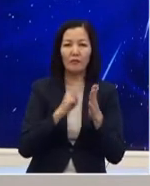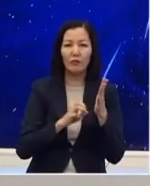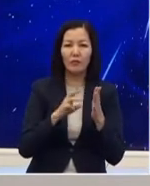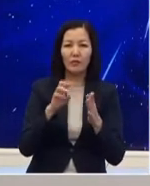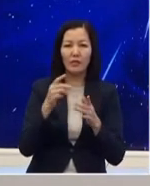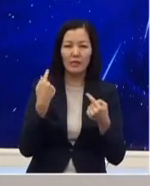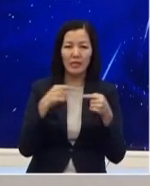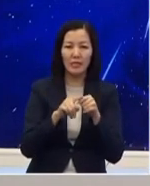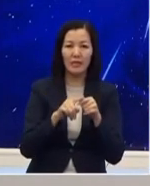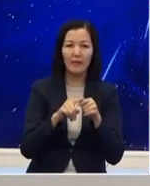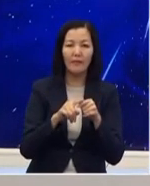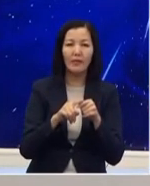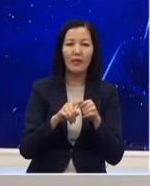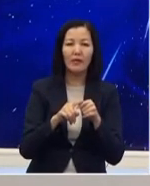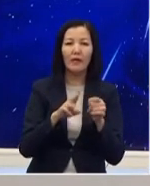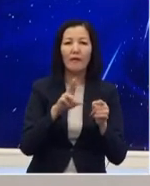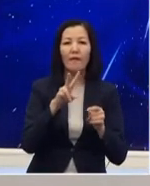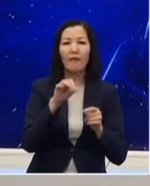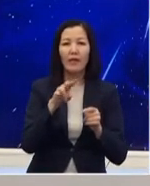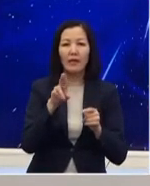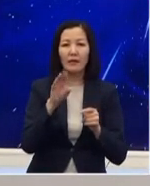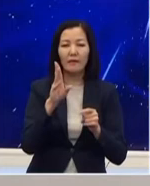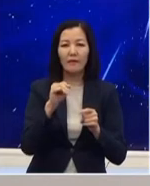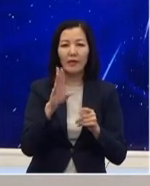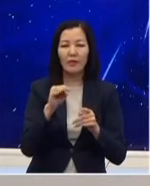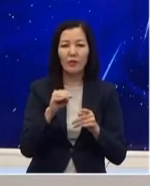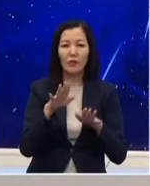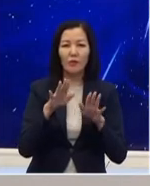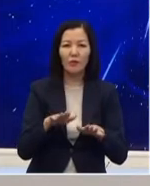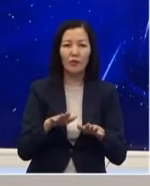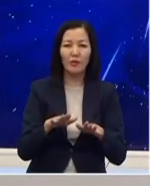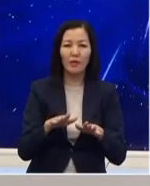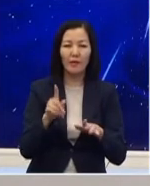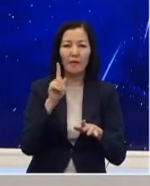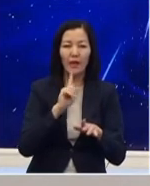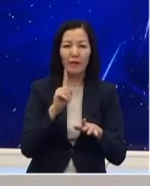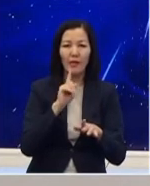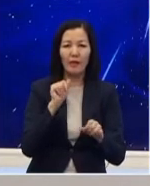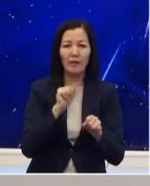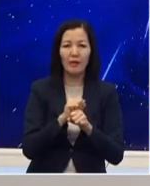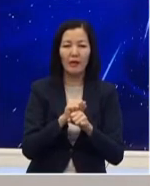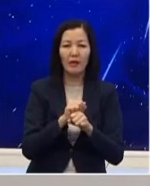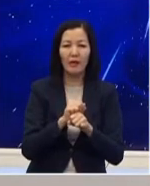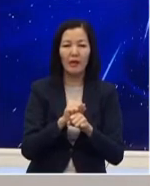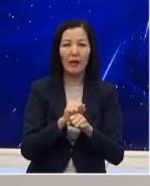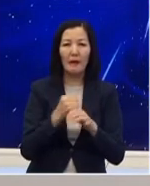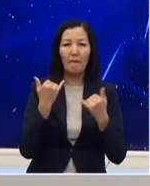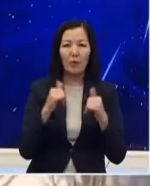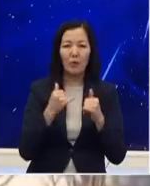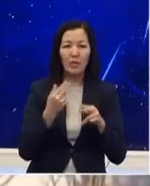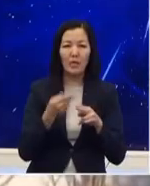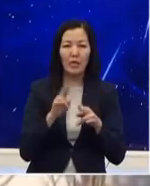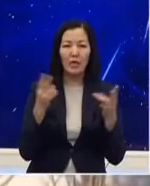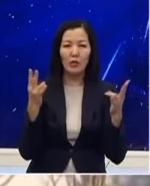800 единиц техники. Во Владивостоке развернуты пункты временного пребывания людей и полевые кухни. Для